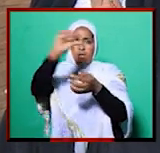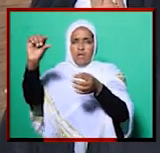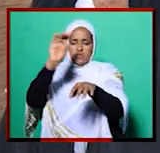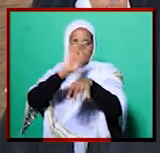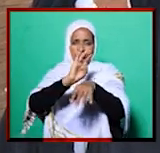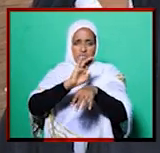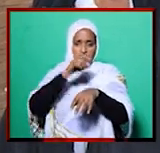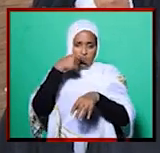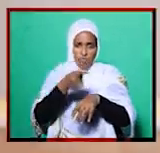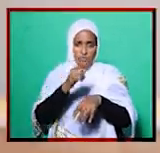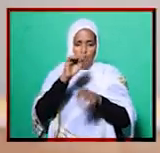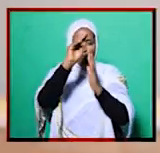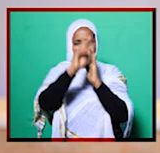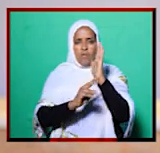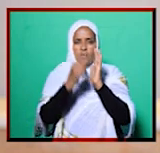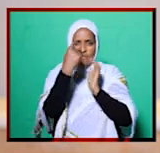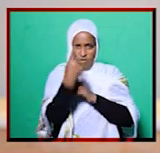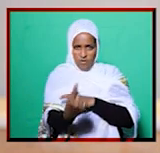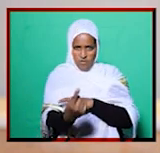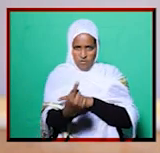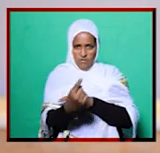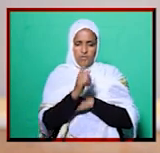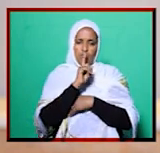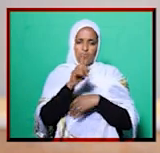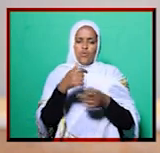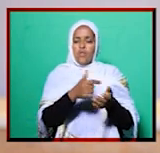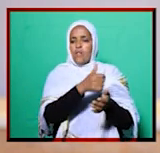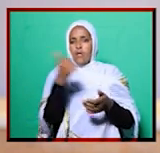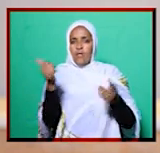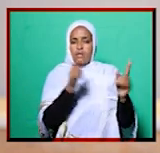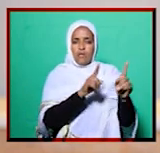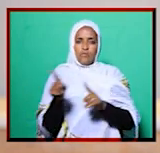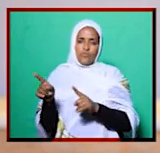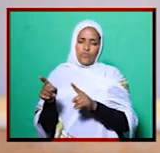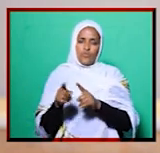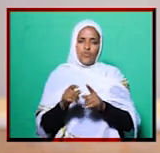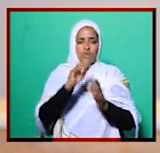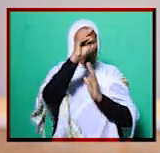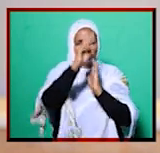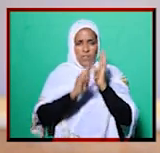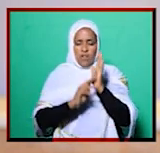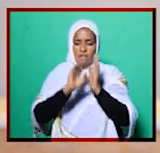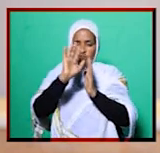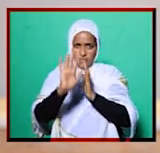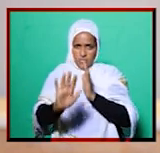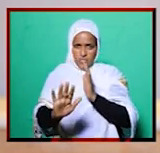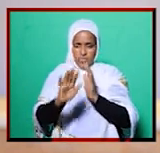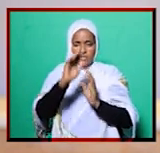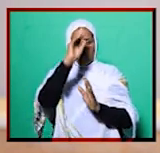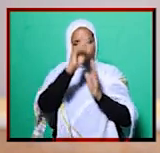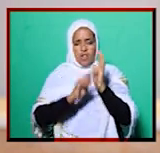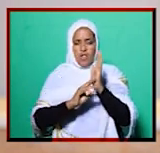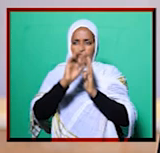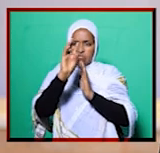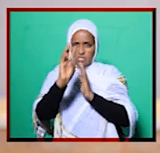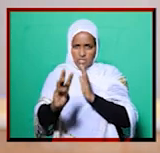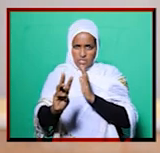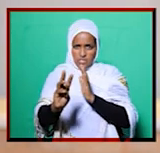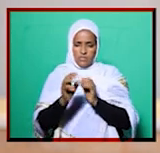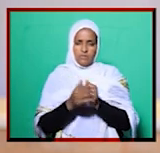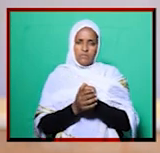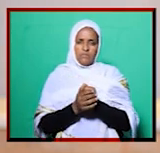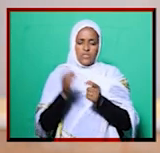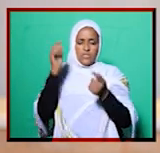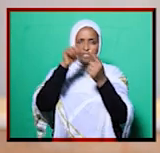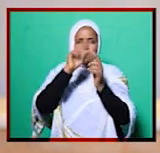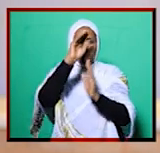አንድ ምዕራፍ አንድ ነው። ሌላ ደግሞ ምዕራፍ 5 ምዕራፍ 6 እስከ